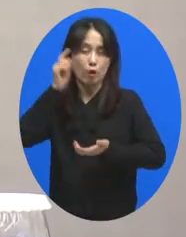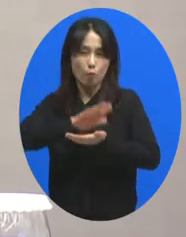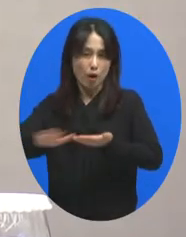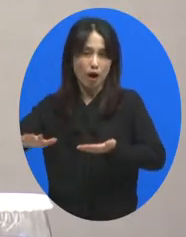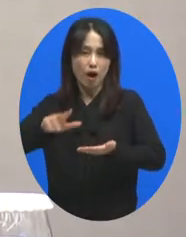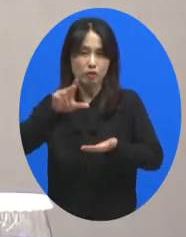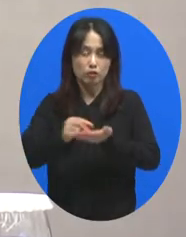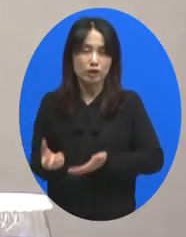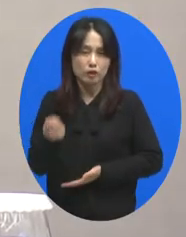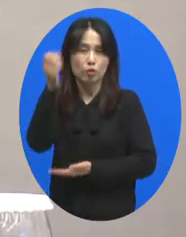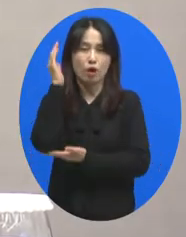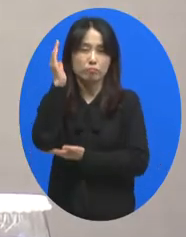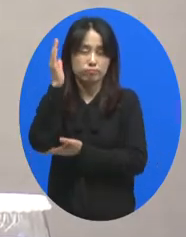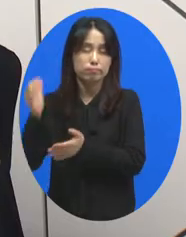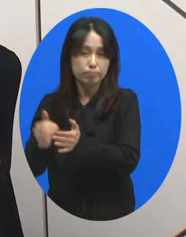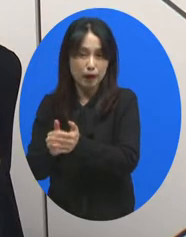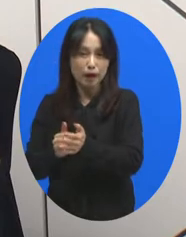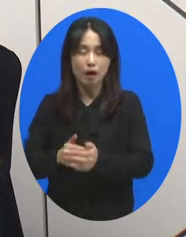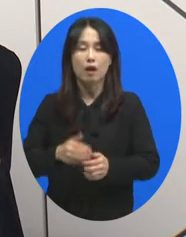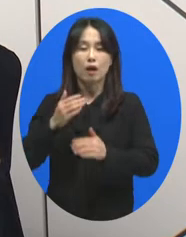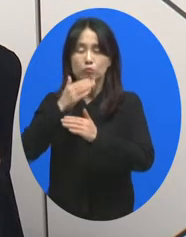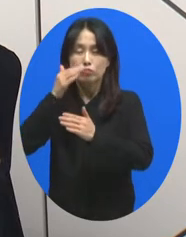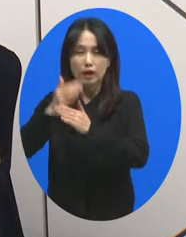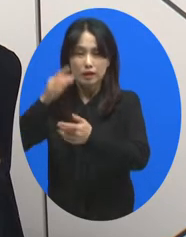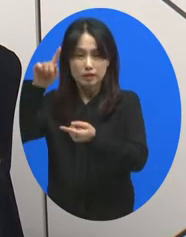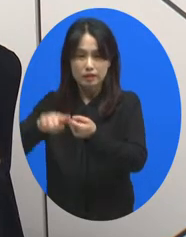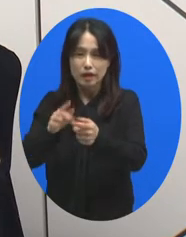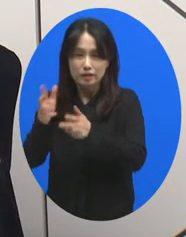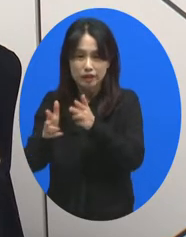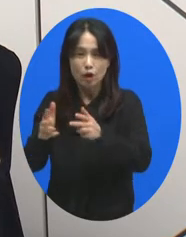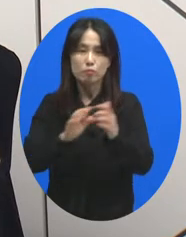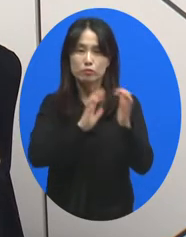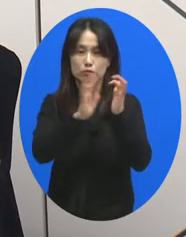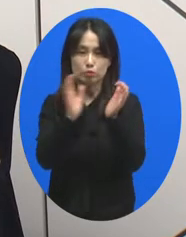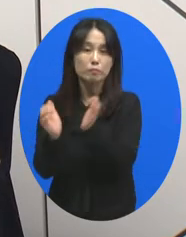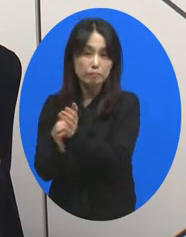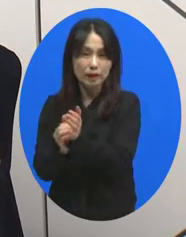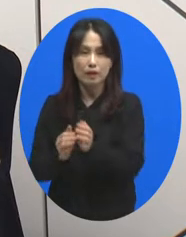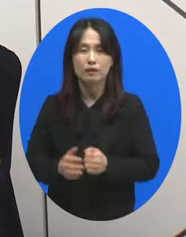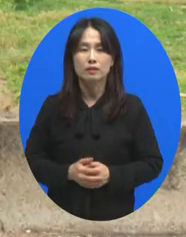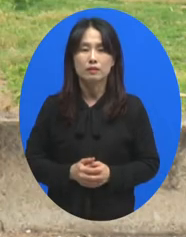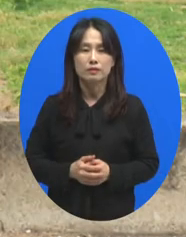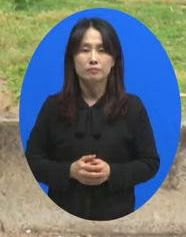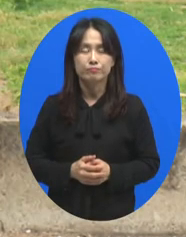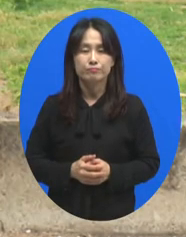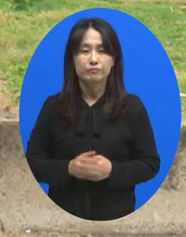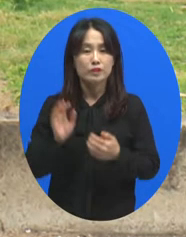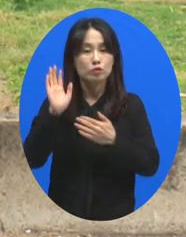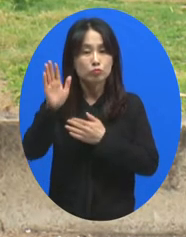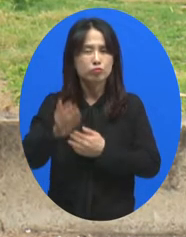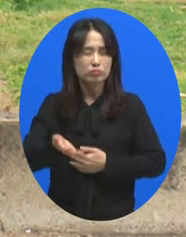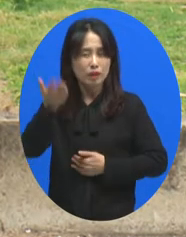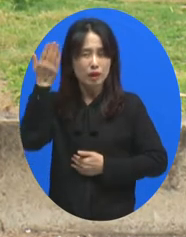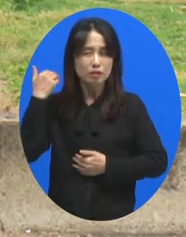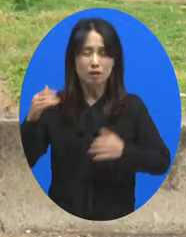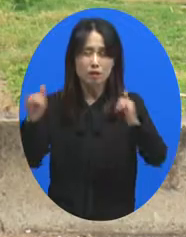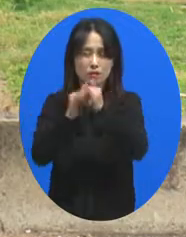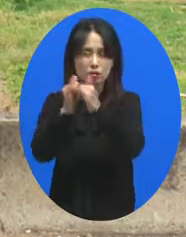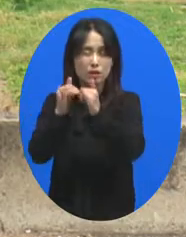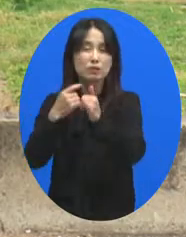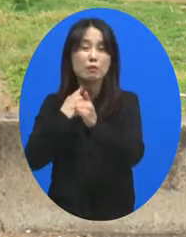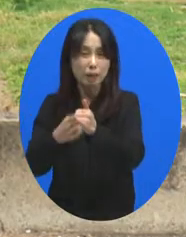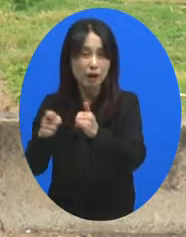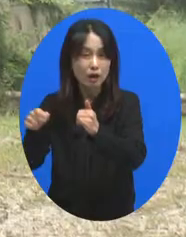주제로 기조 연설을 하고 대북정책과 사업에 대한 토론을 진행했습니다. 이후 과거에는